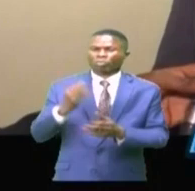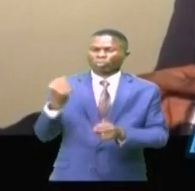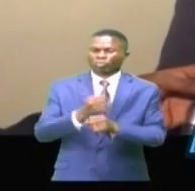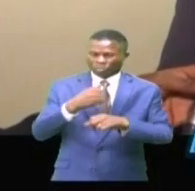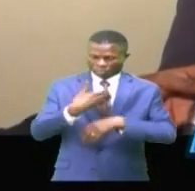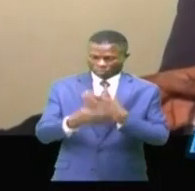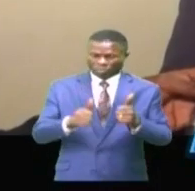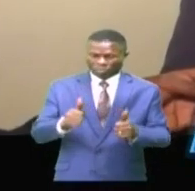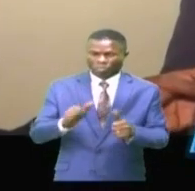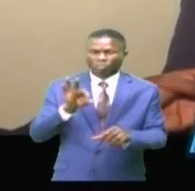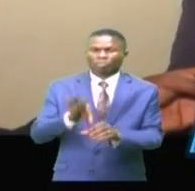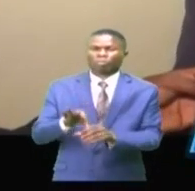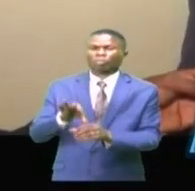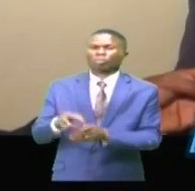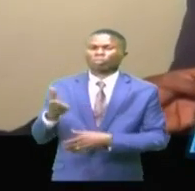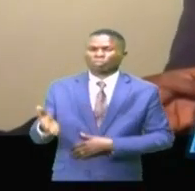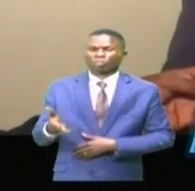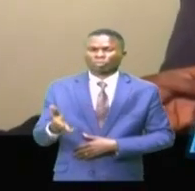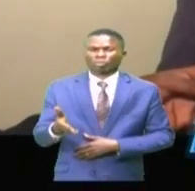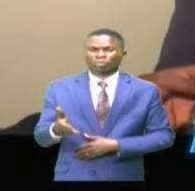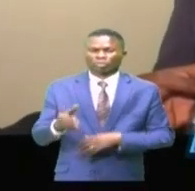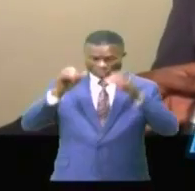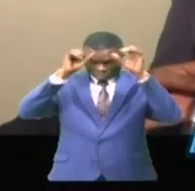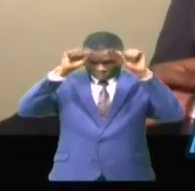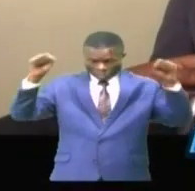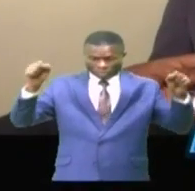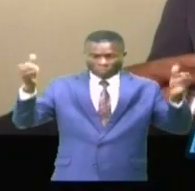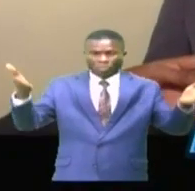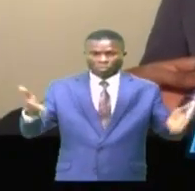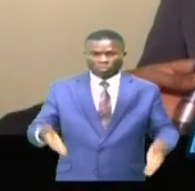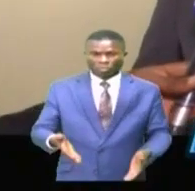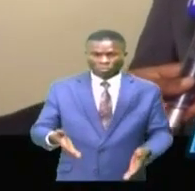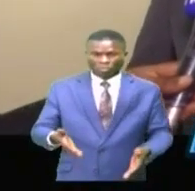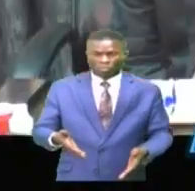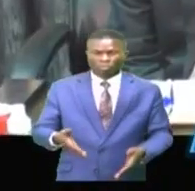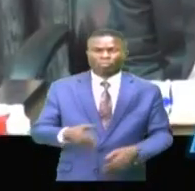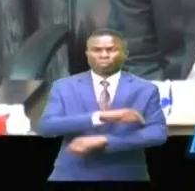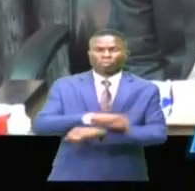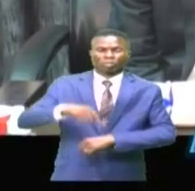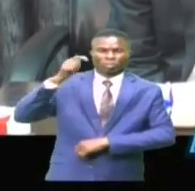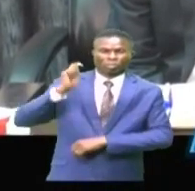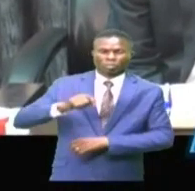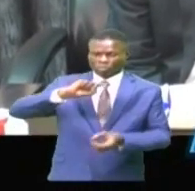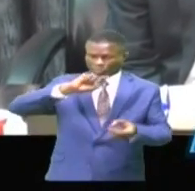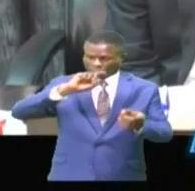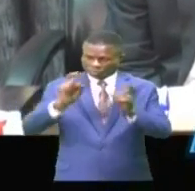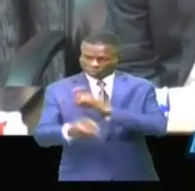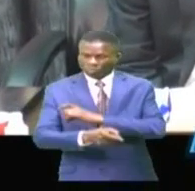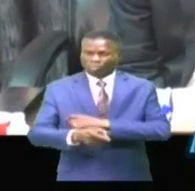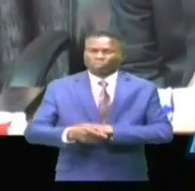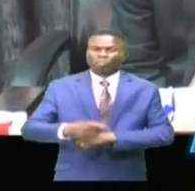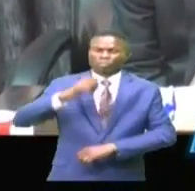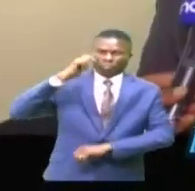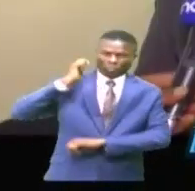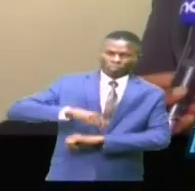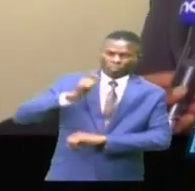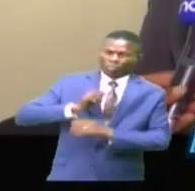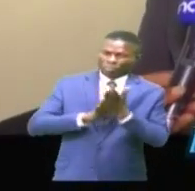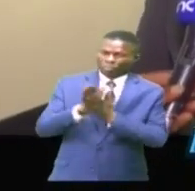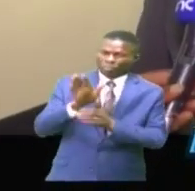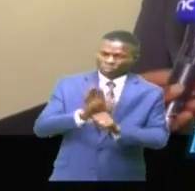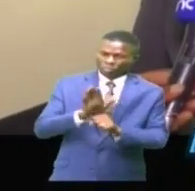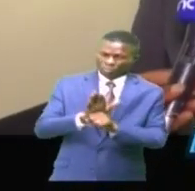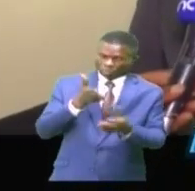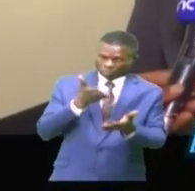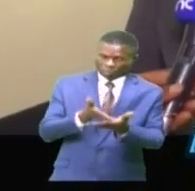processus électoral et puis le président est aussi président du conseil général magistrature donc les réformes de la justice et on a beaucoup mis l'accent dans la